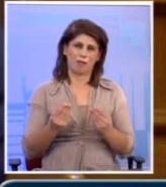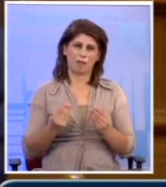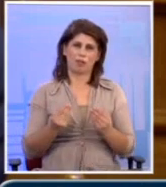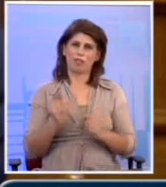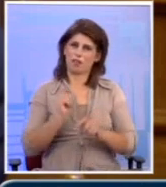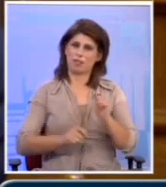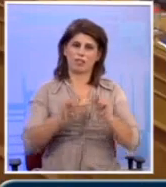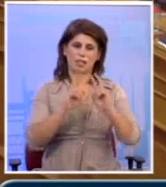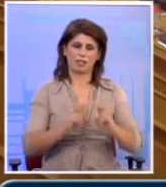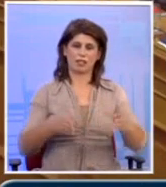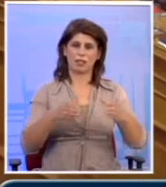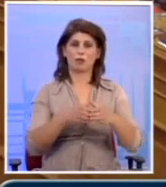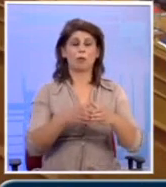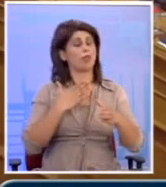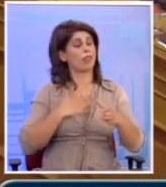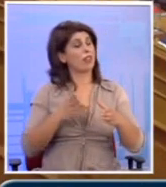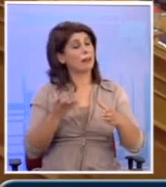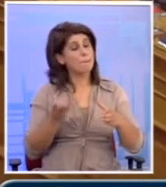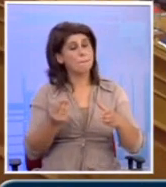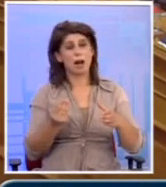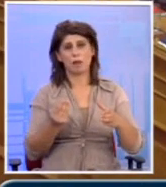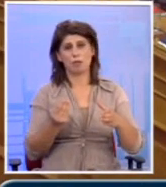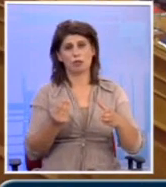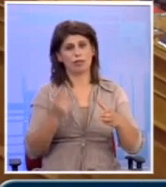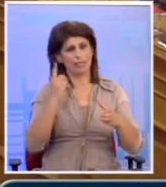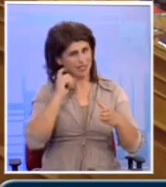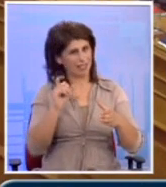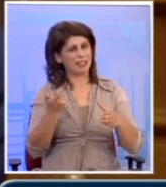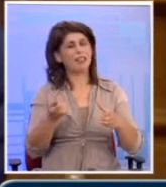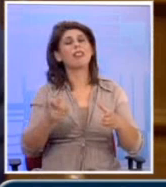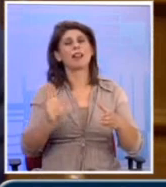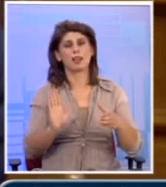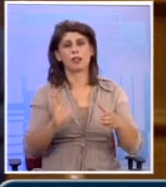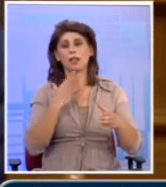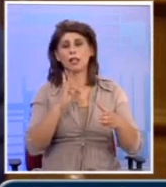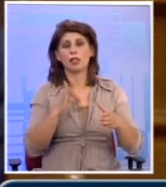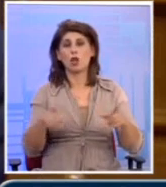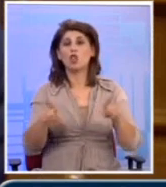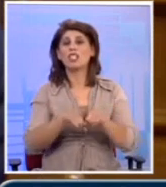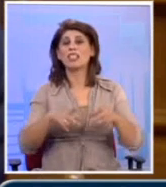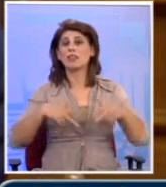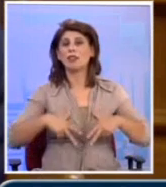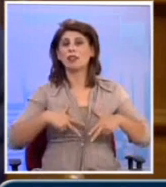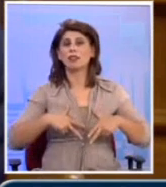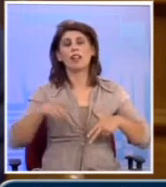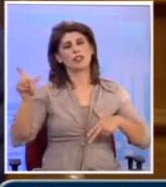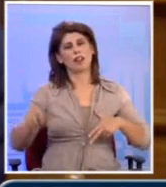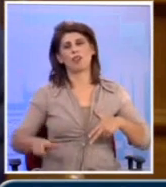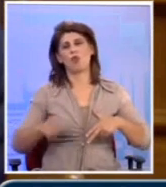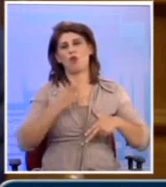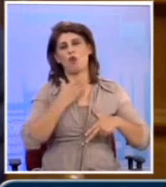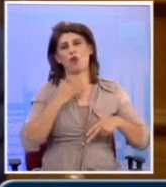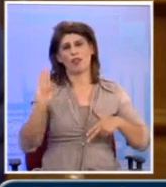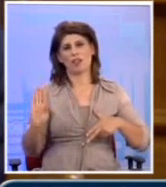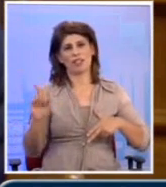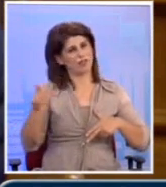Εξεταστική Επιτροπή. Πάρα πολύ θα θέλατε. Ξέρετε γιατί δεν κάνατε? Γιατί ο συγκυβερνήτης σας ήταν ο κύριος Βενιζέλος.